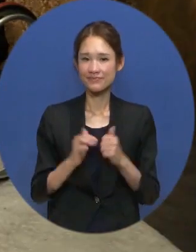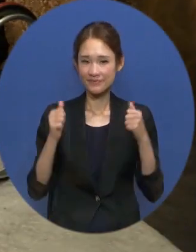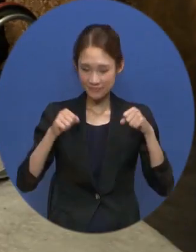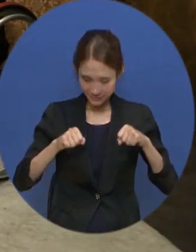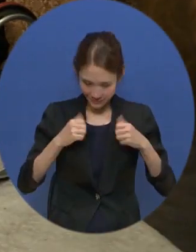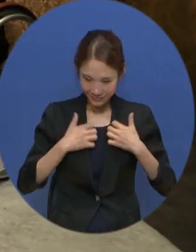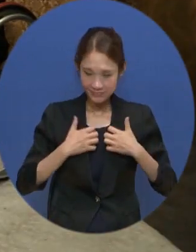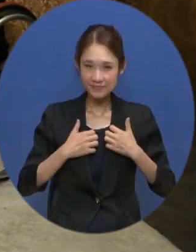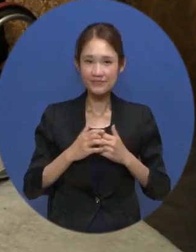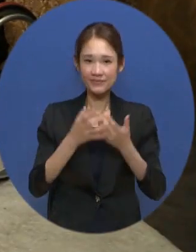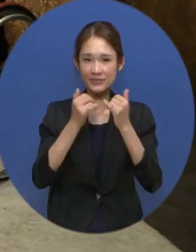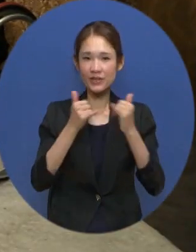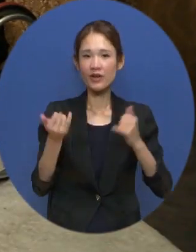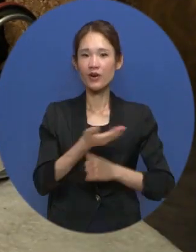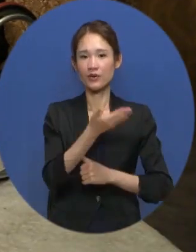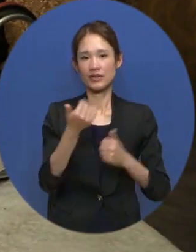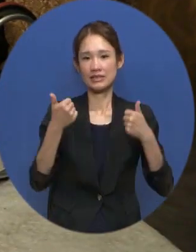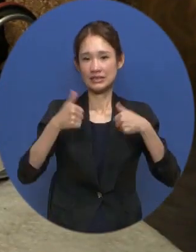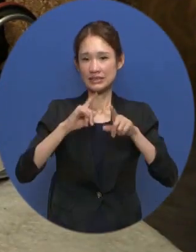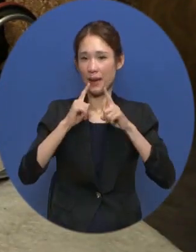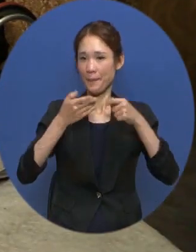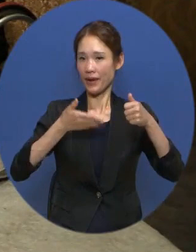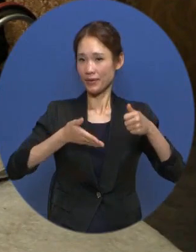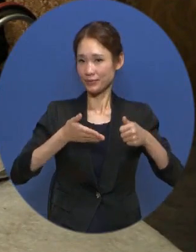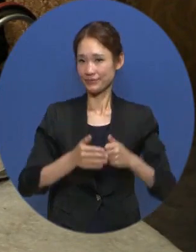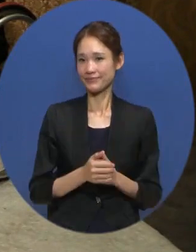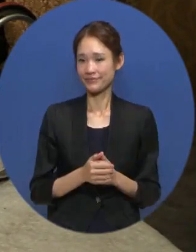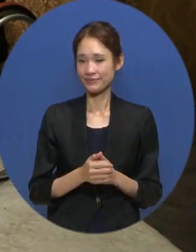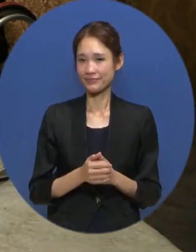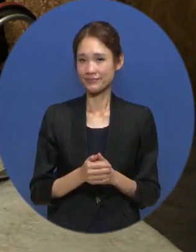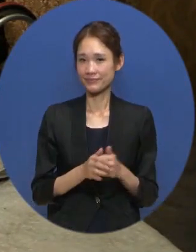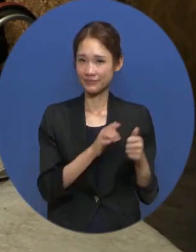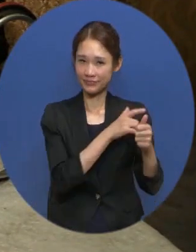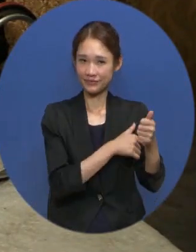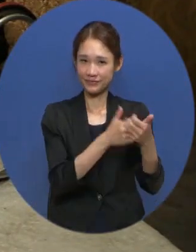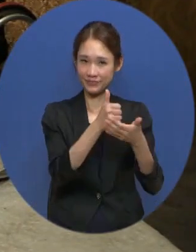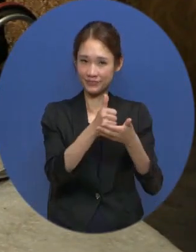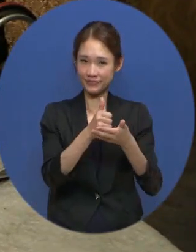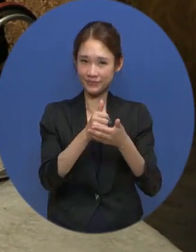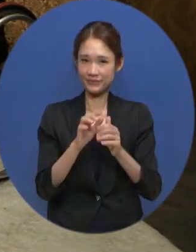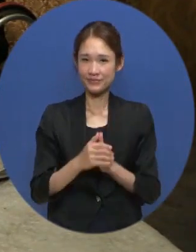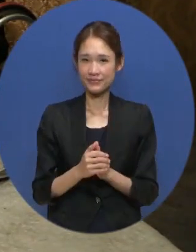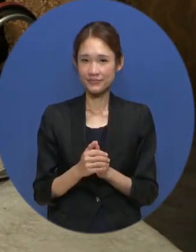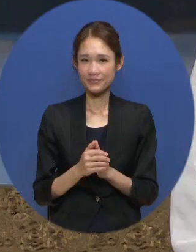네, 먼저 시청자 여러분께 인사 한 말씀 부탁드리겠습니다. 네, 문영술 이사님부터 네. 해주시죠.